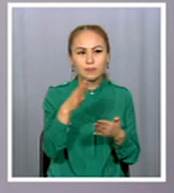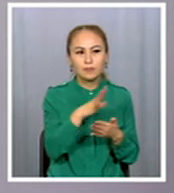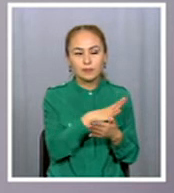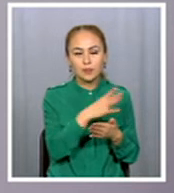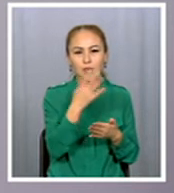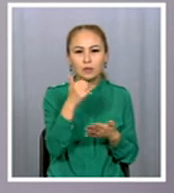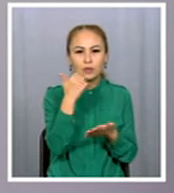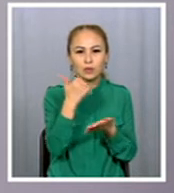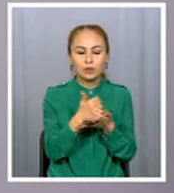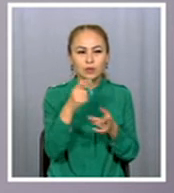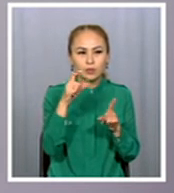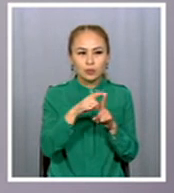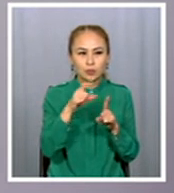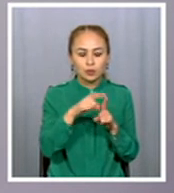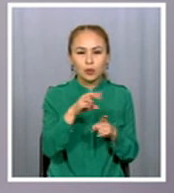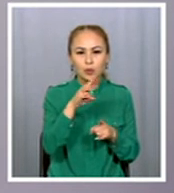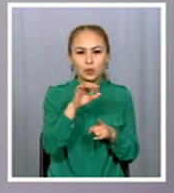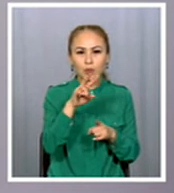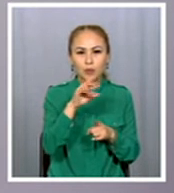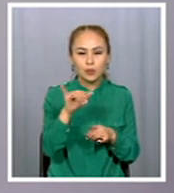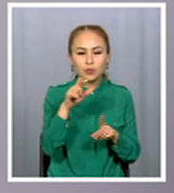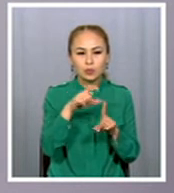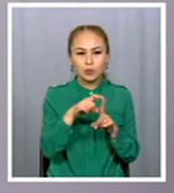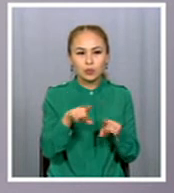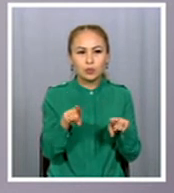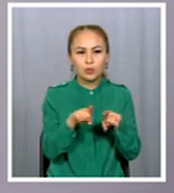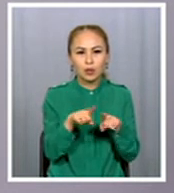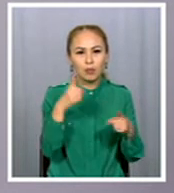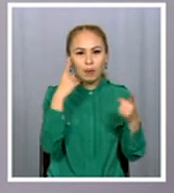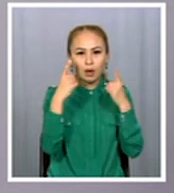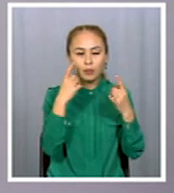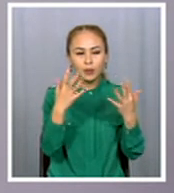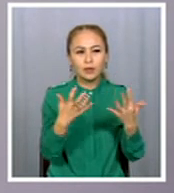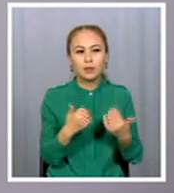сөз және төлеу сөз туралы мағлұмат алып алайық.